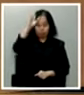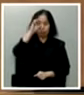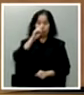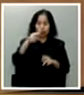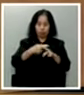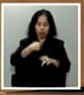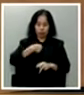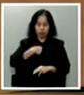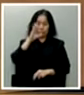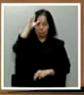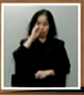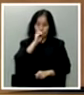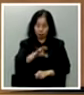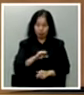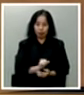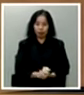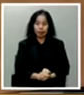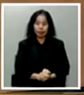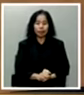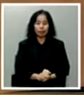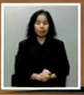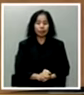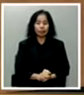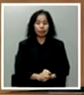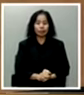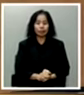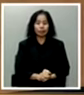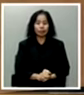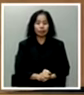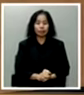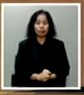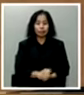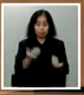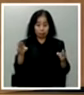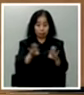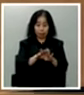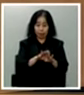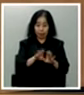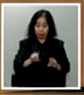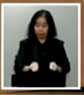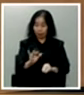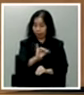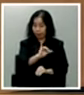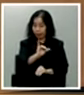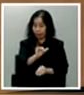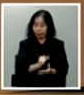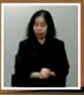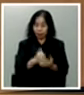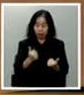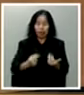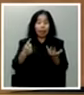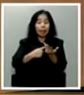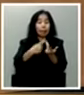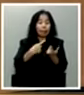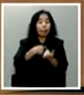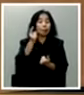ชื่อยังไม่ได้ปิดการแสดงตนเป็นการตรวจนับคะแนนต